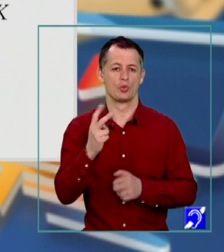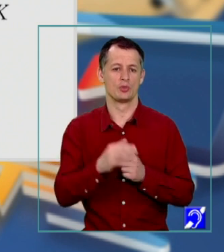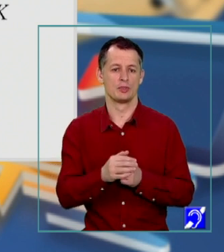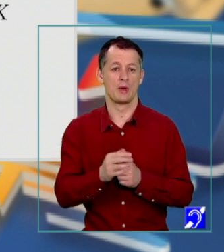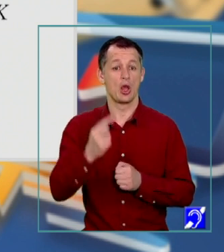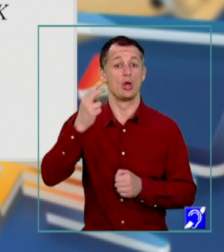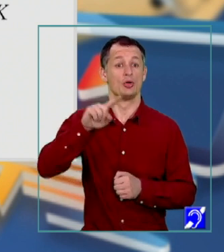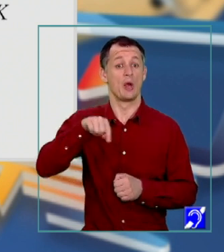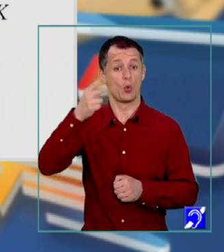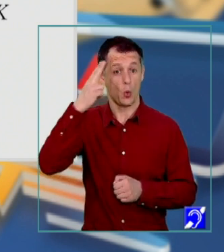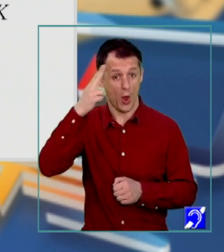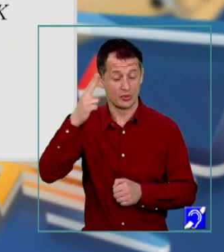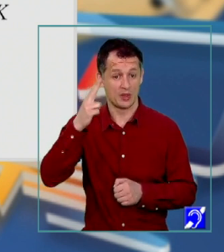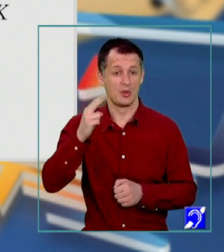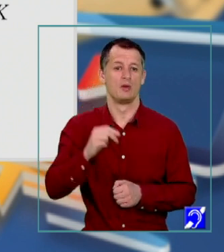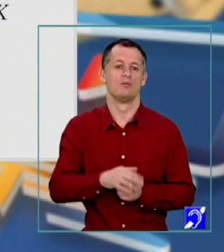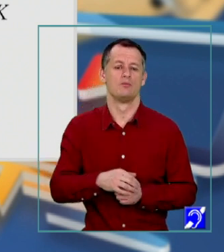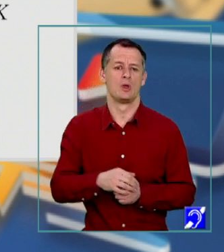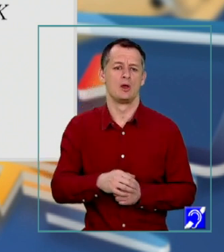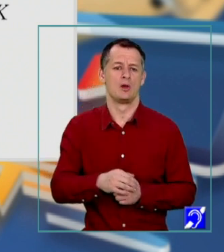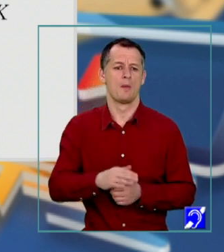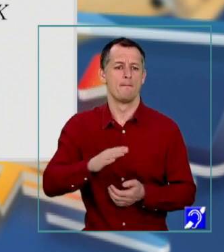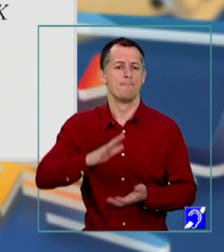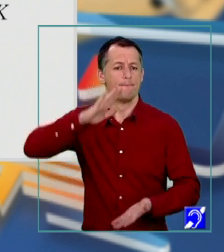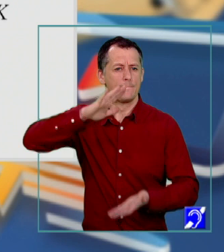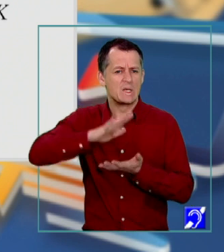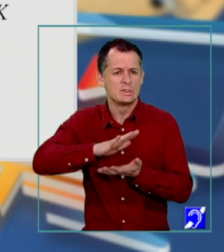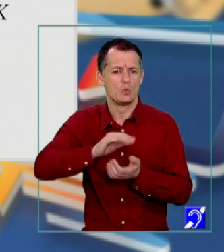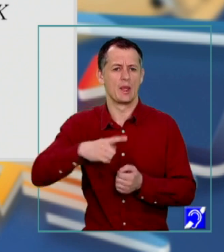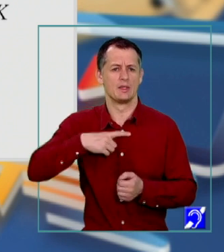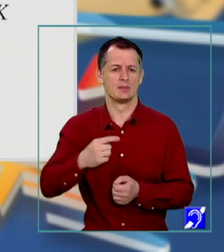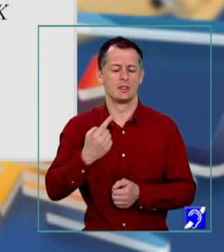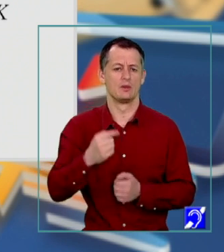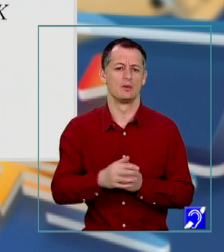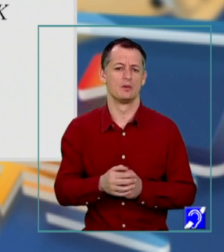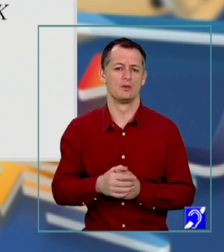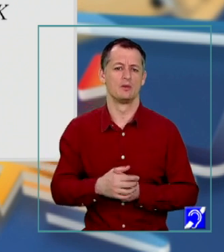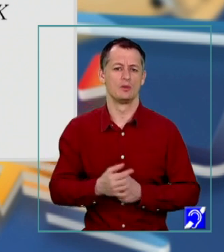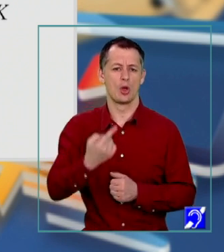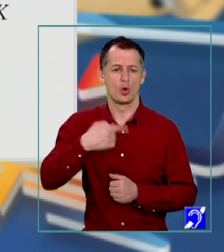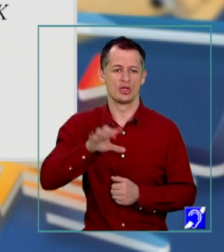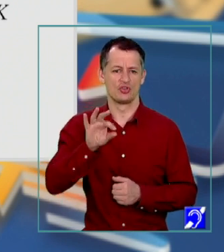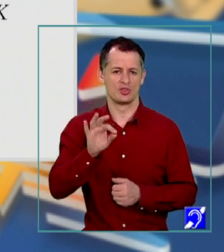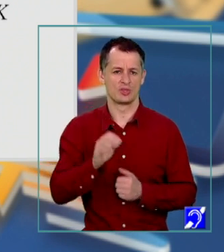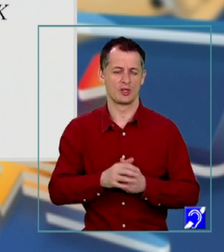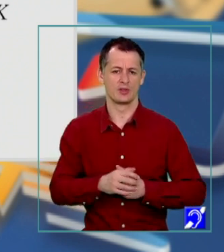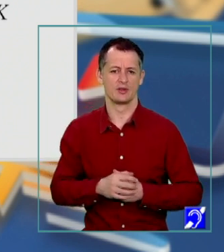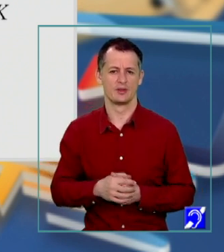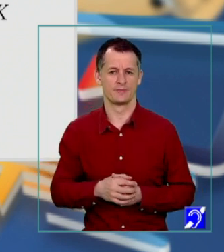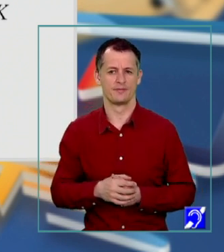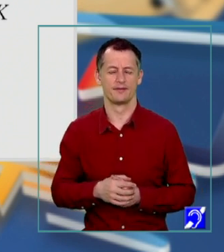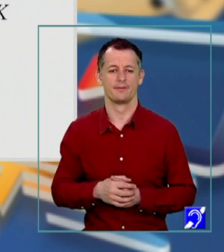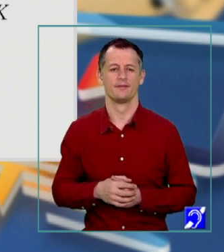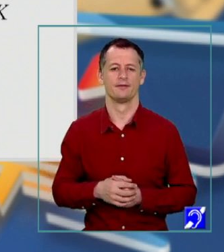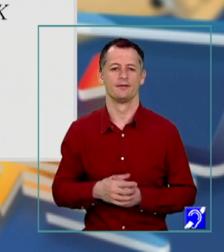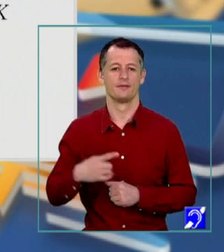de 150. Nu o să vă spun cu unitatea de măsură. Și o să vedeți de ce. Bun, mergem mai departe. Dar